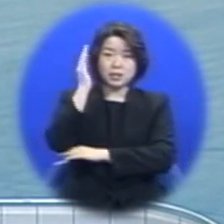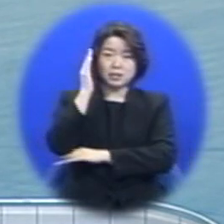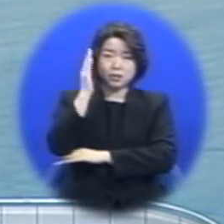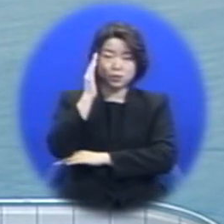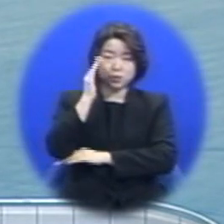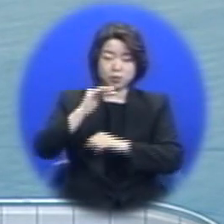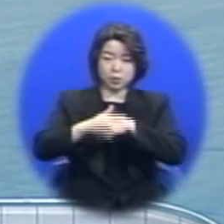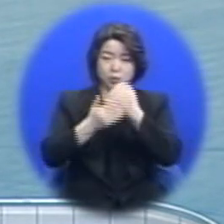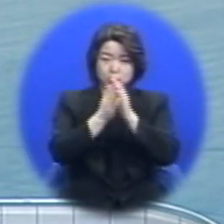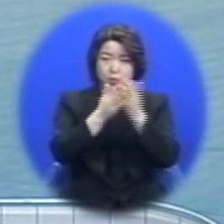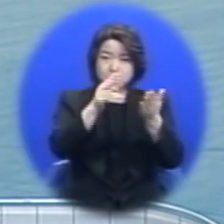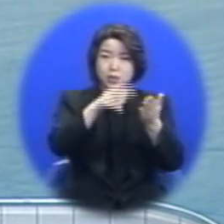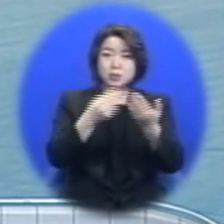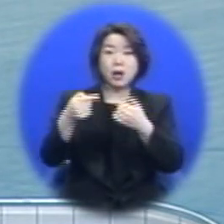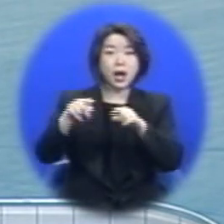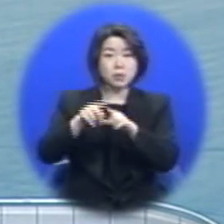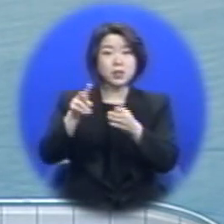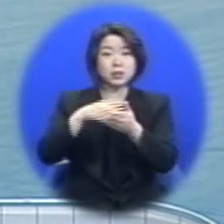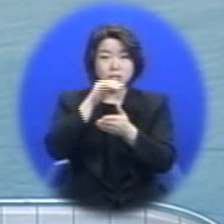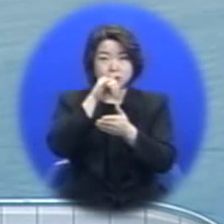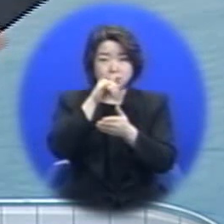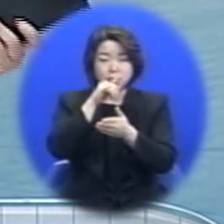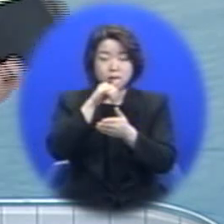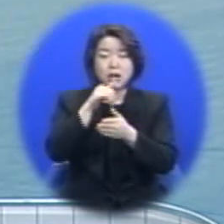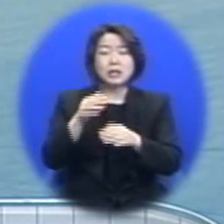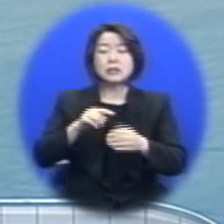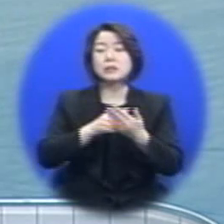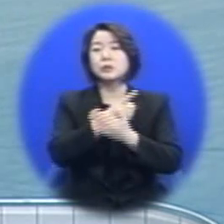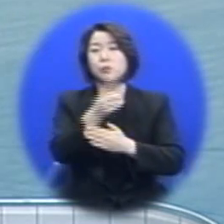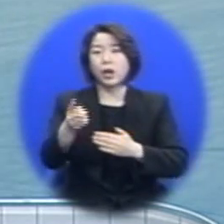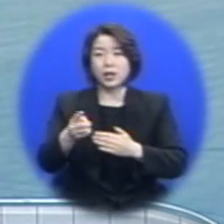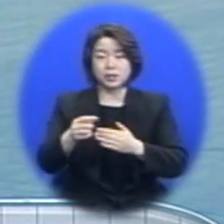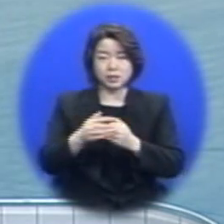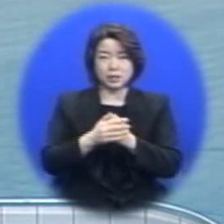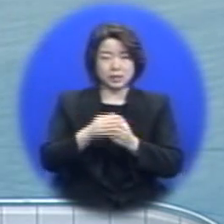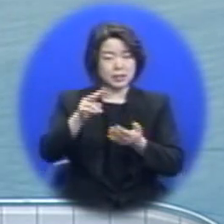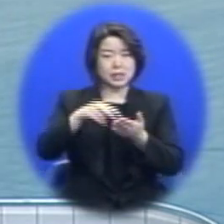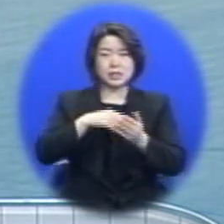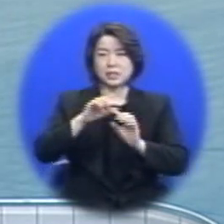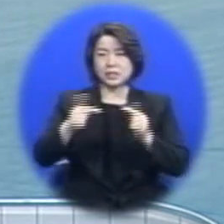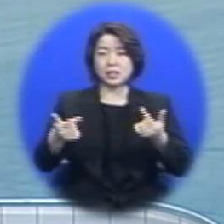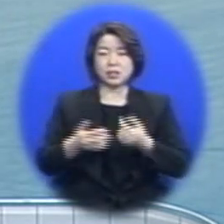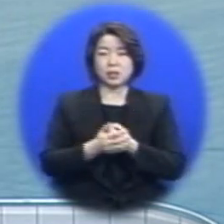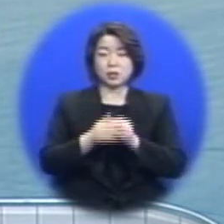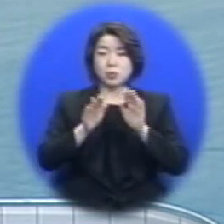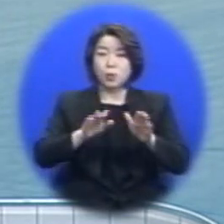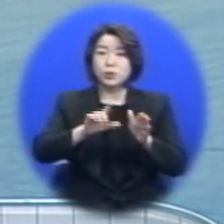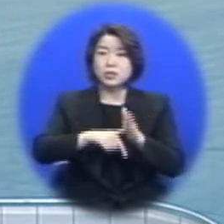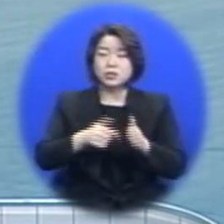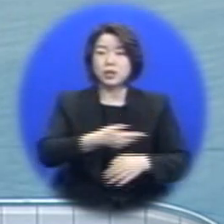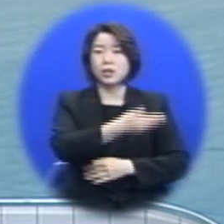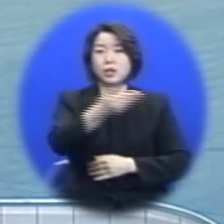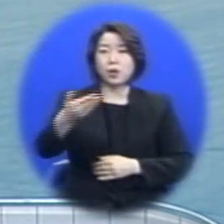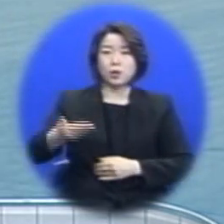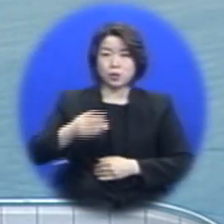그러면 같이 읽을까? 그렇지 않고는 대부분 읽지 않습니다. 오늘 이 시간에 여기 있는